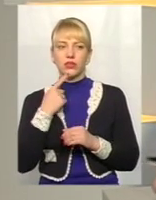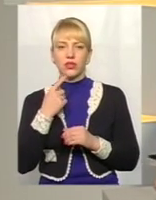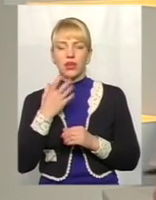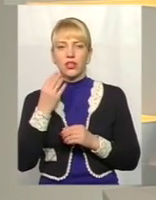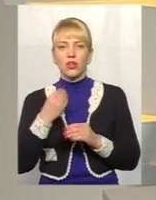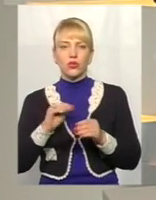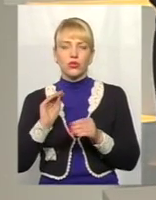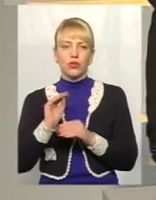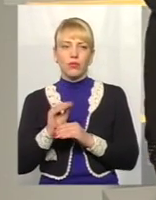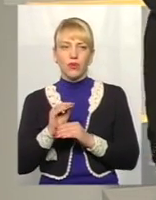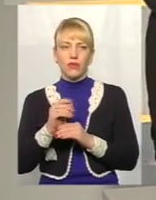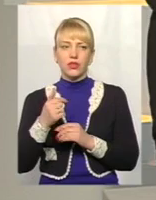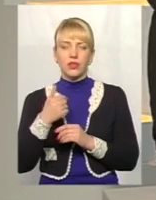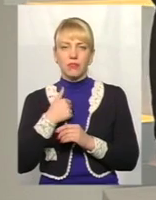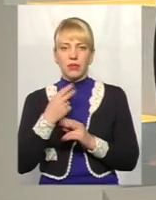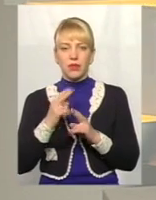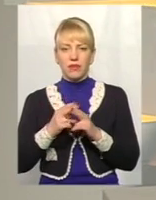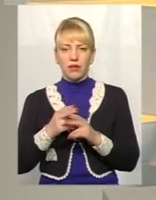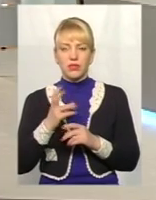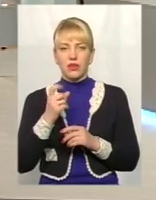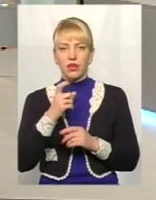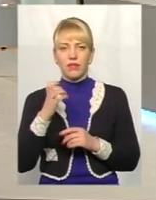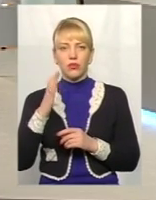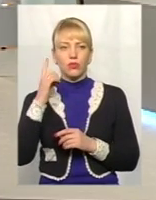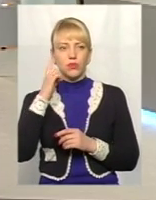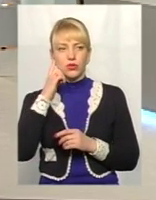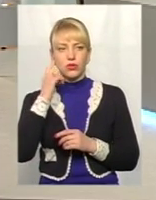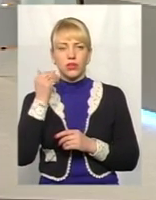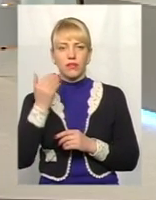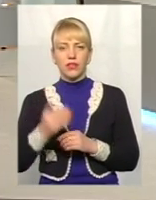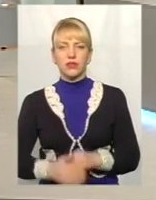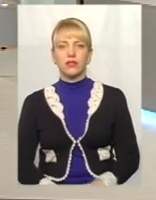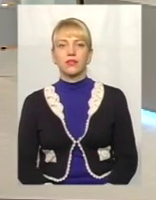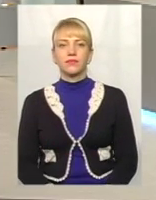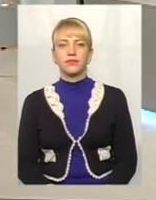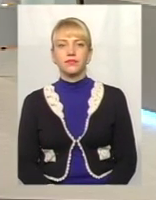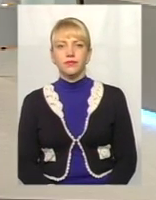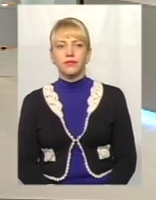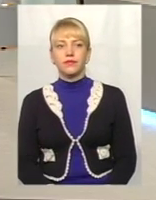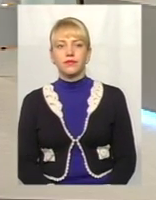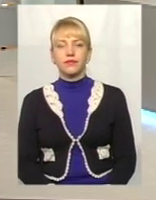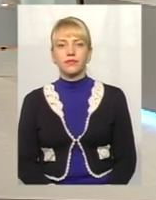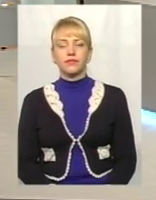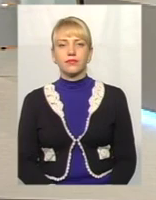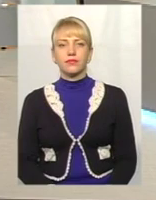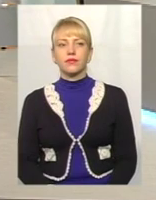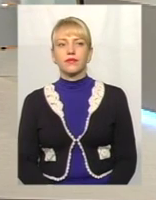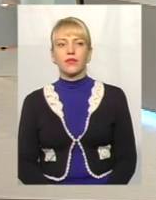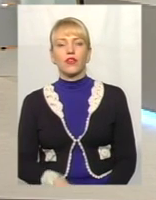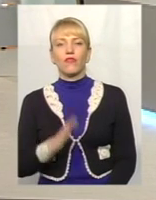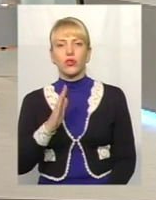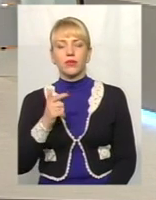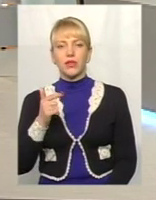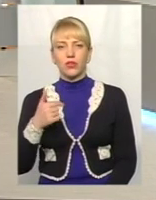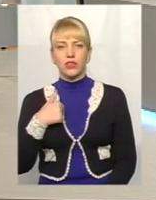хоче доповнити. То ми перервемось на хвилинку, щоб послухати. А ви в ефірі, слухаю вас. Володимир Георгійович,